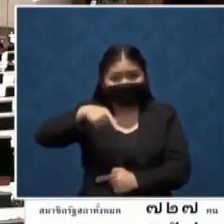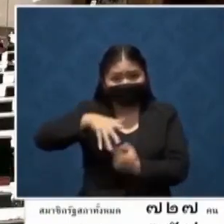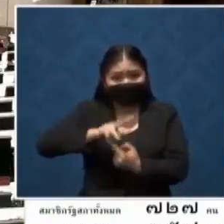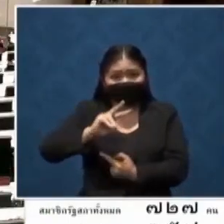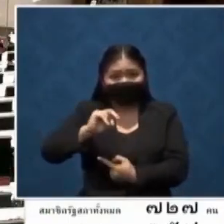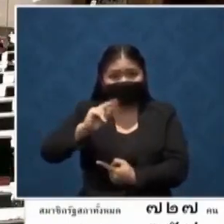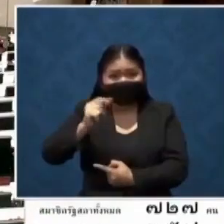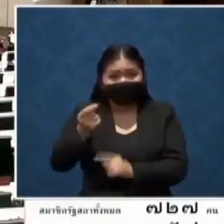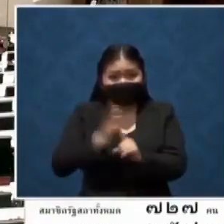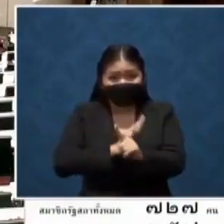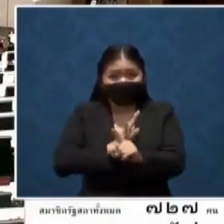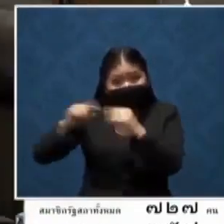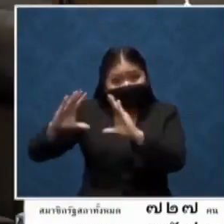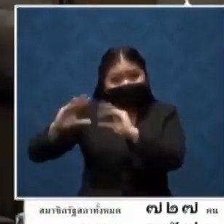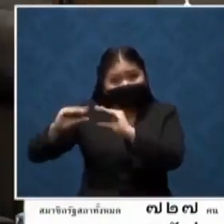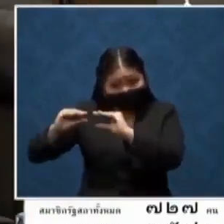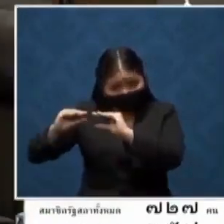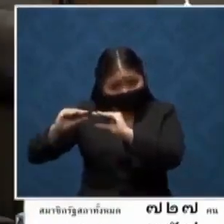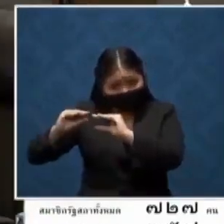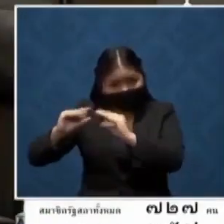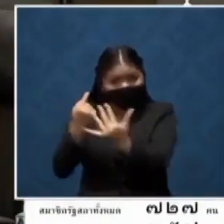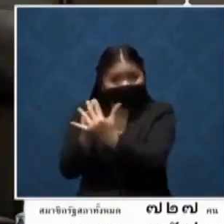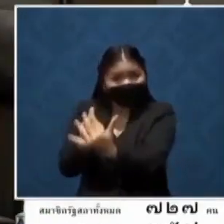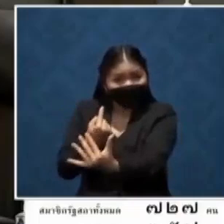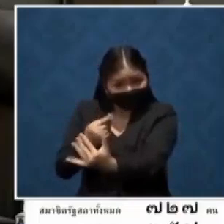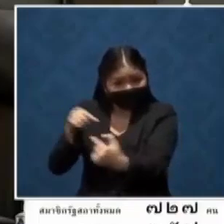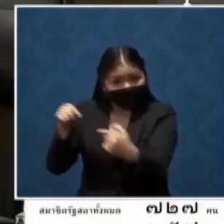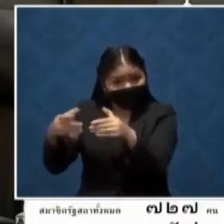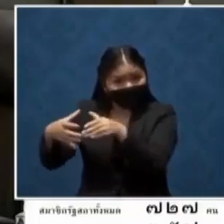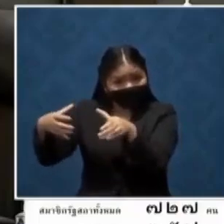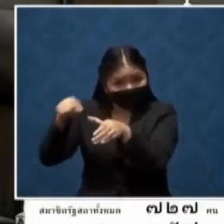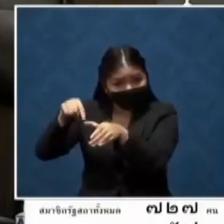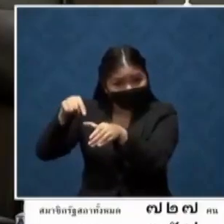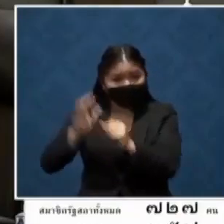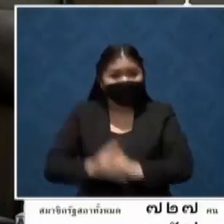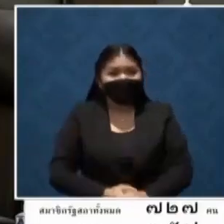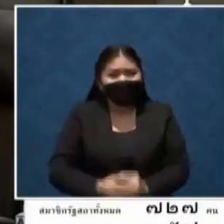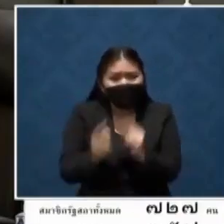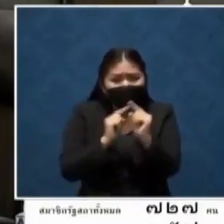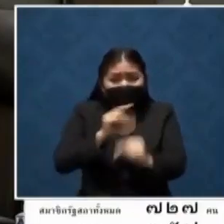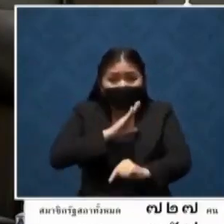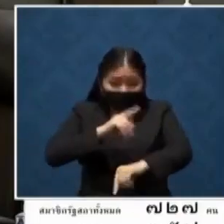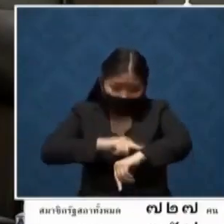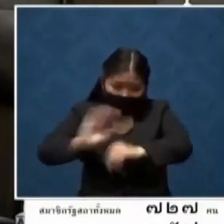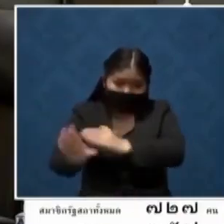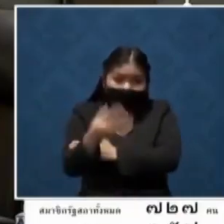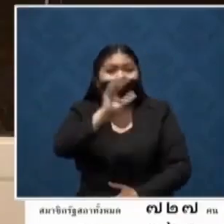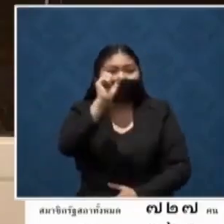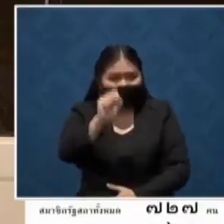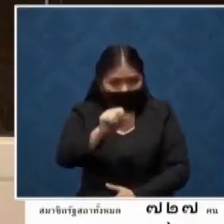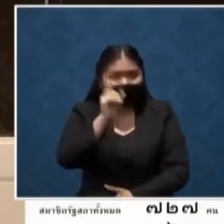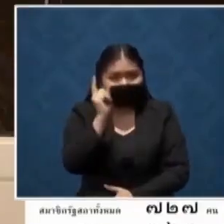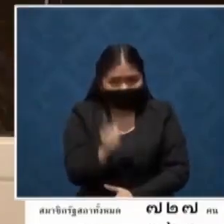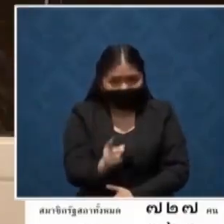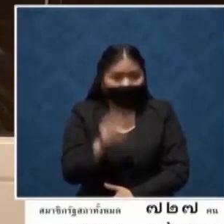ต้องมีสมาชิกอยู่ในสภาเนี่ยเกินครึ่งซะก่อนเราไม่เหมือนกับฝรั่งเศสนะฮะที่เราอยู่ในสภาพ